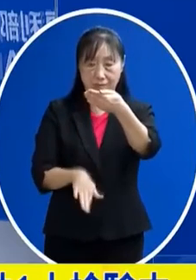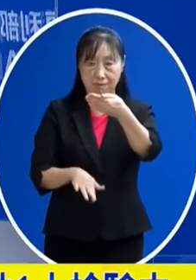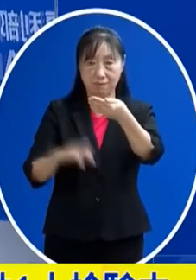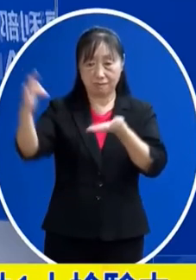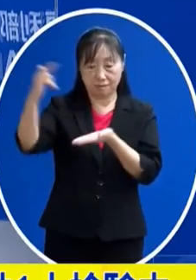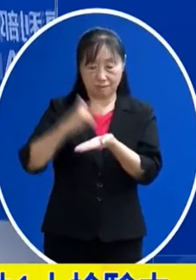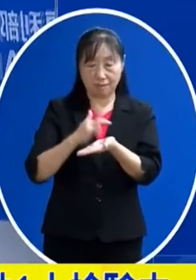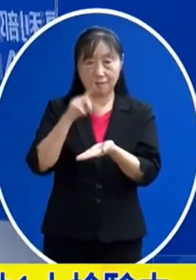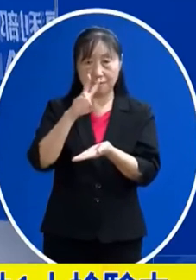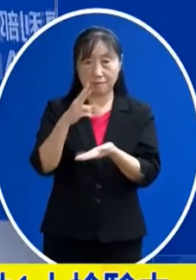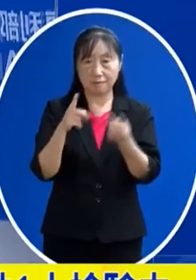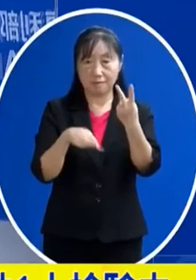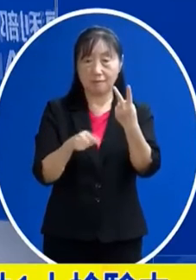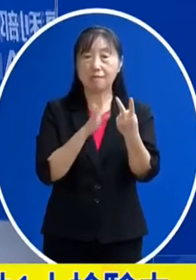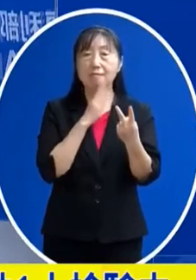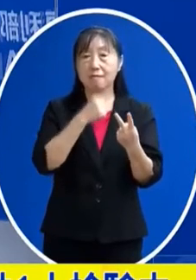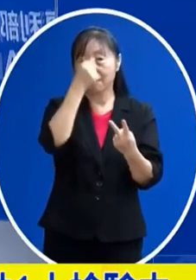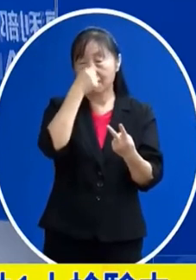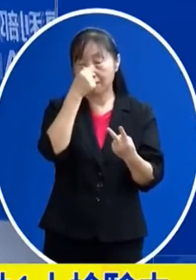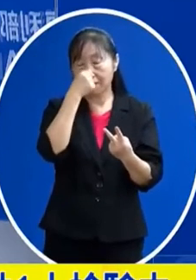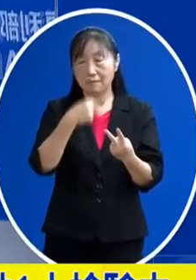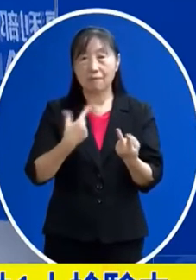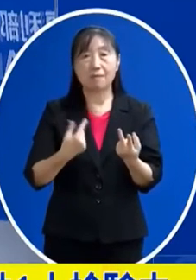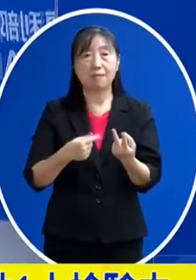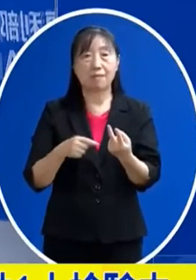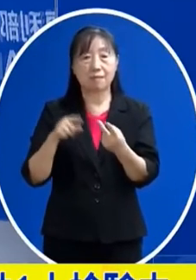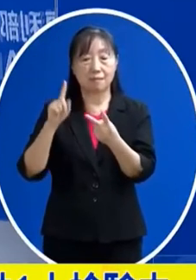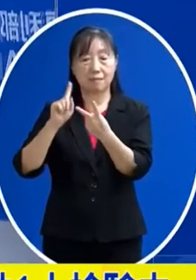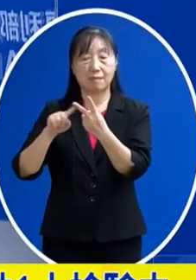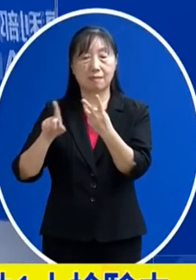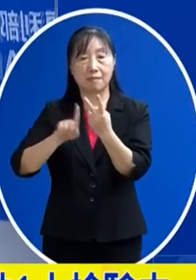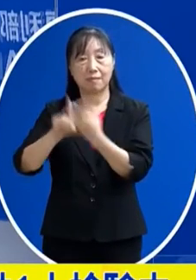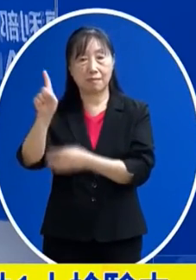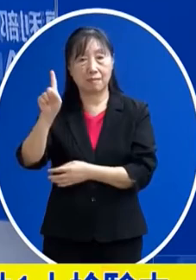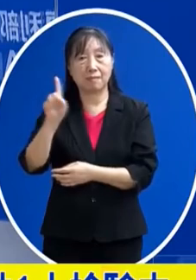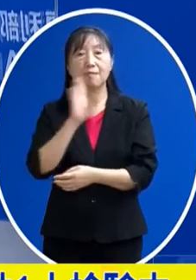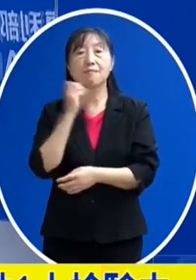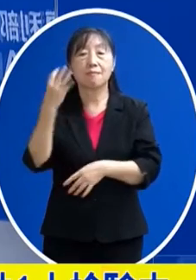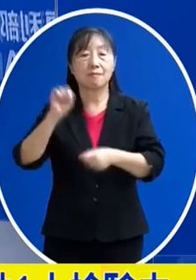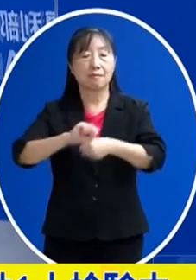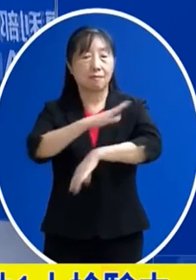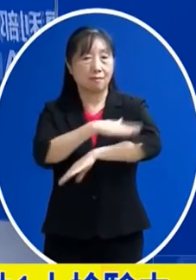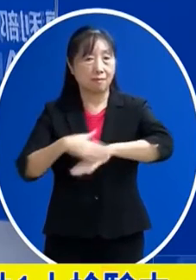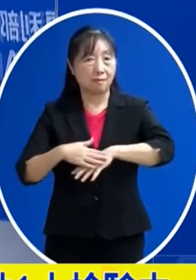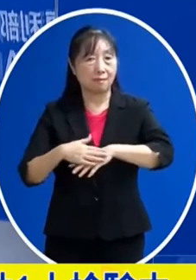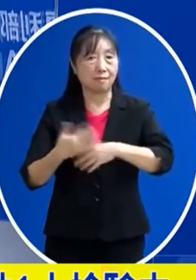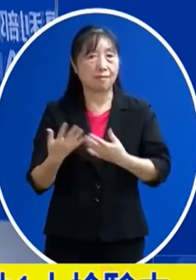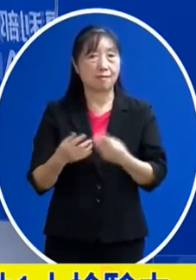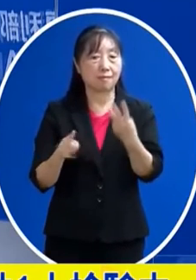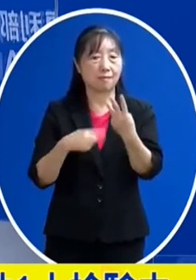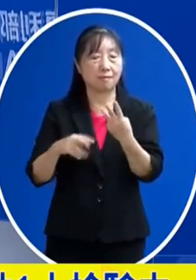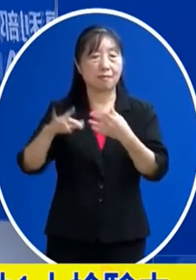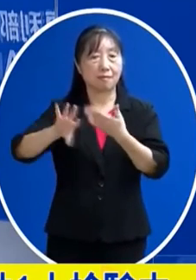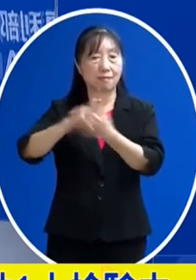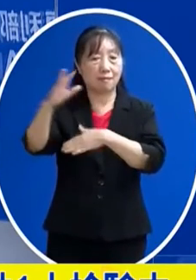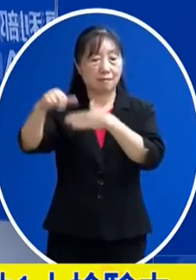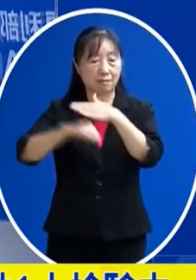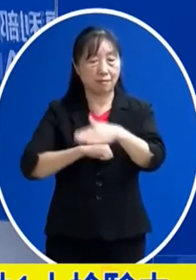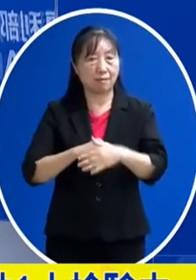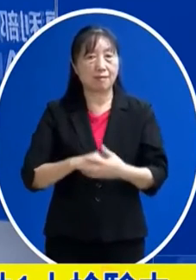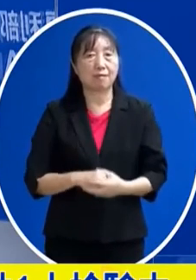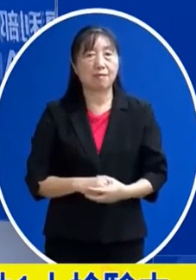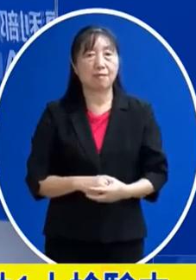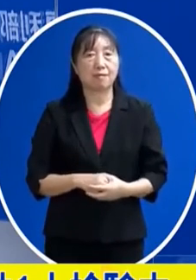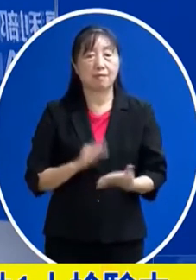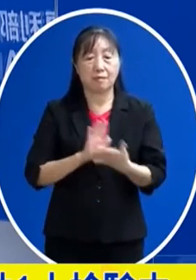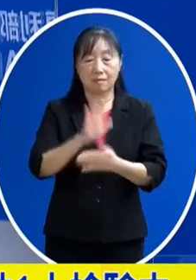入境的个案哈，有两例是菲律宾的境外移入，有一例是这个新加坡的境外移入哈。那我们还